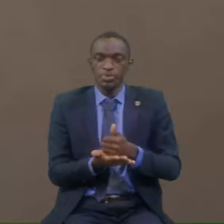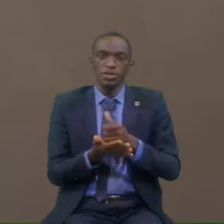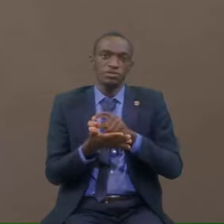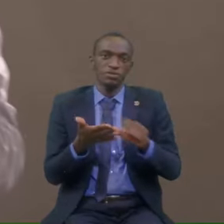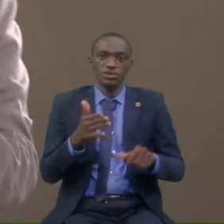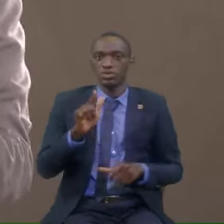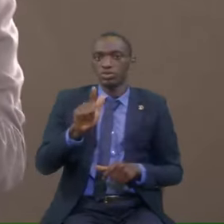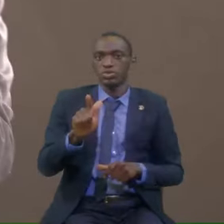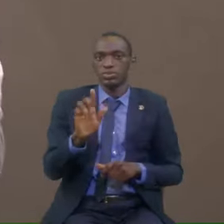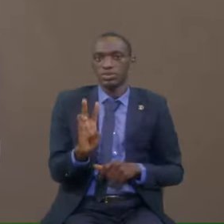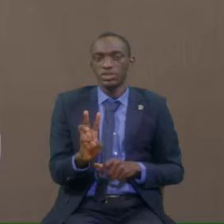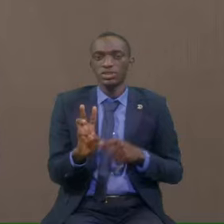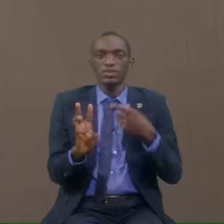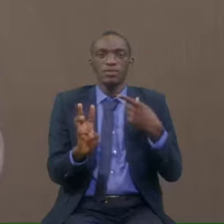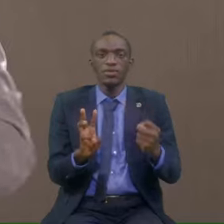Verset 26.